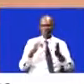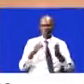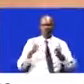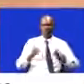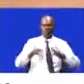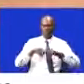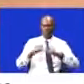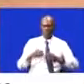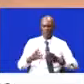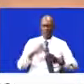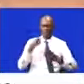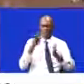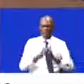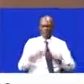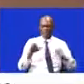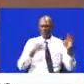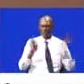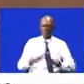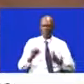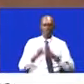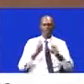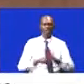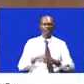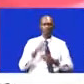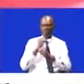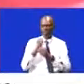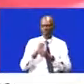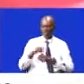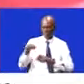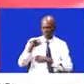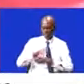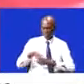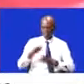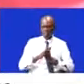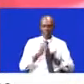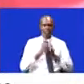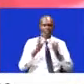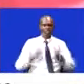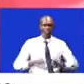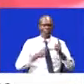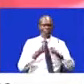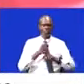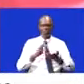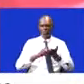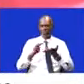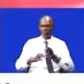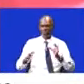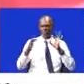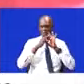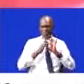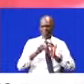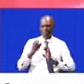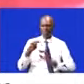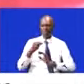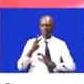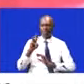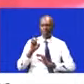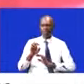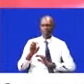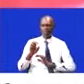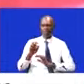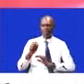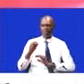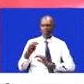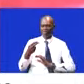ka gikalo e tich, wach ma bende ne olero koda Kelvin Sawo. Barabara ma Migori tudo Migori Ogwedhi nogo